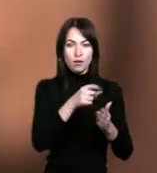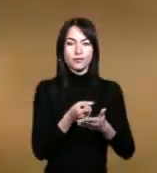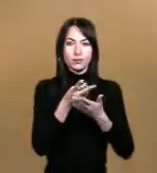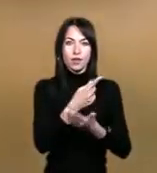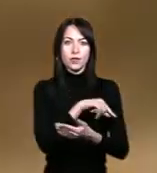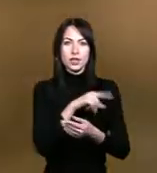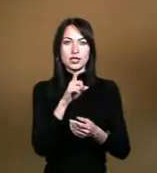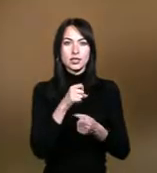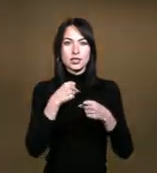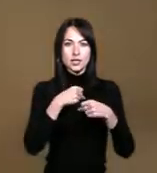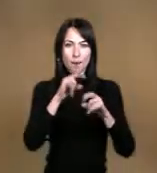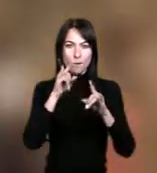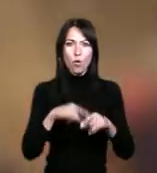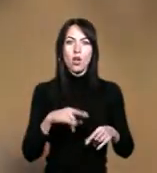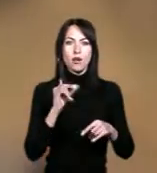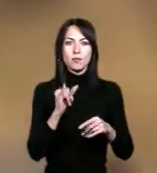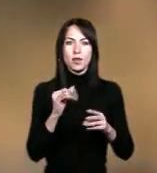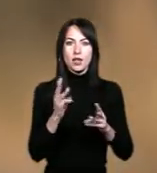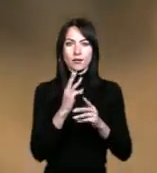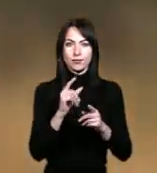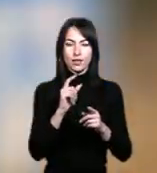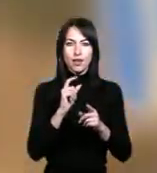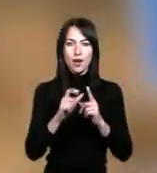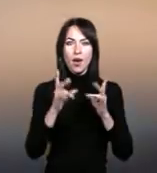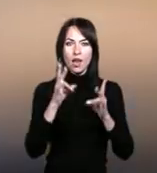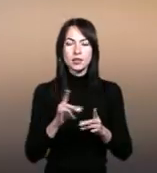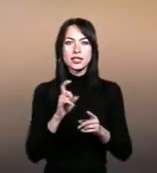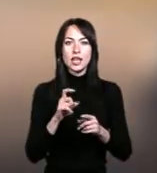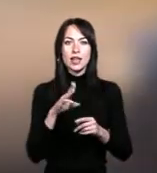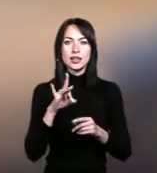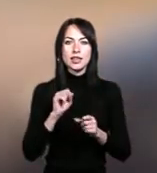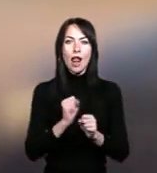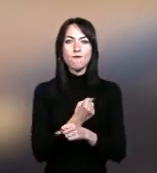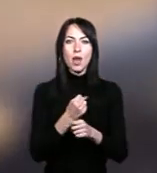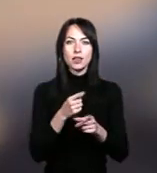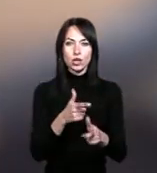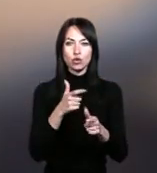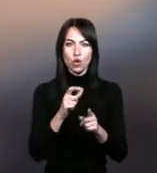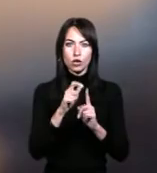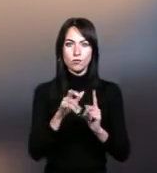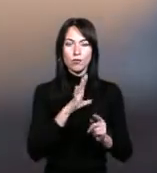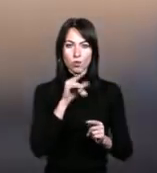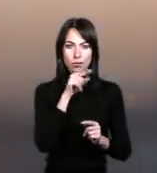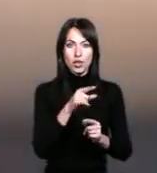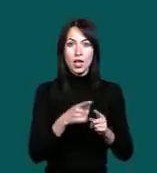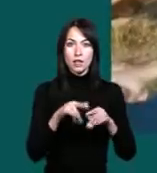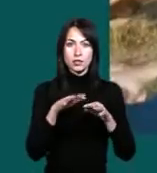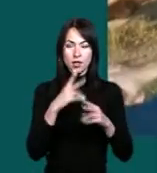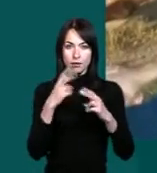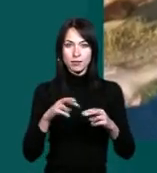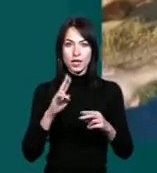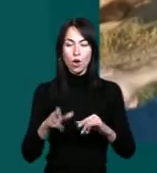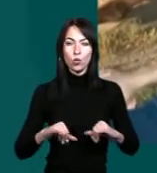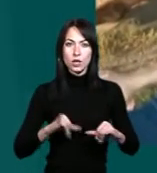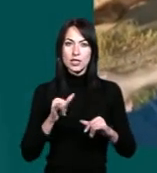та вогнепальними пораненнями, по них стріляли із травматичної зброї. Справу розслідують як хуліганство та замах на вбивство.